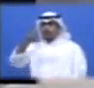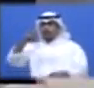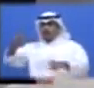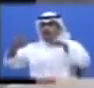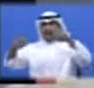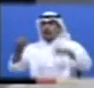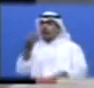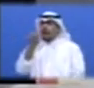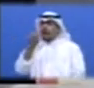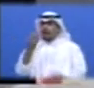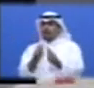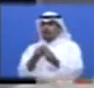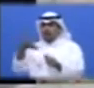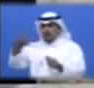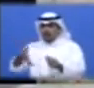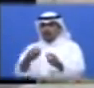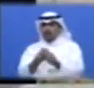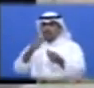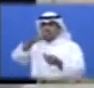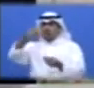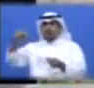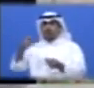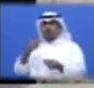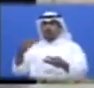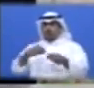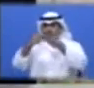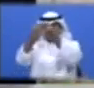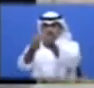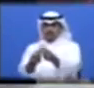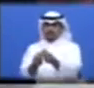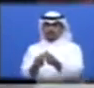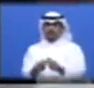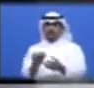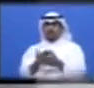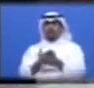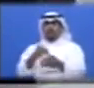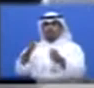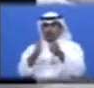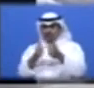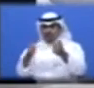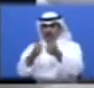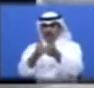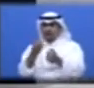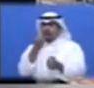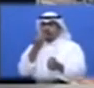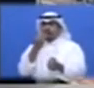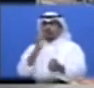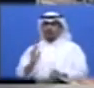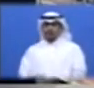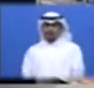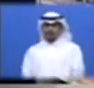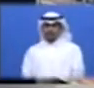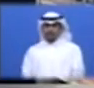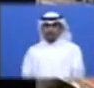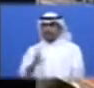ومعلبات وغيرها من المواد الرئيسية التي باتت العائلات النازحة تجد صعوبة شديدة في تأمينها.